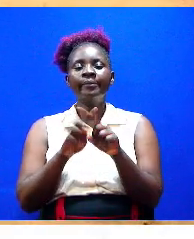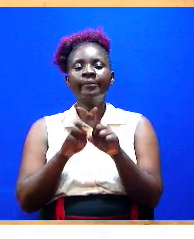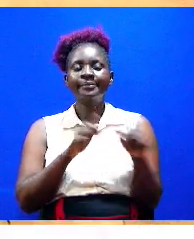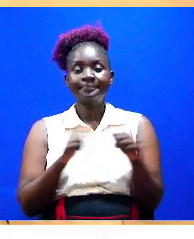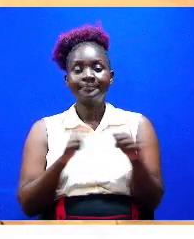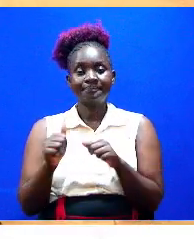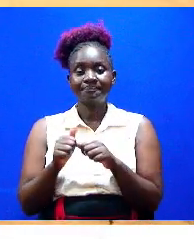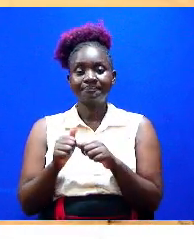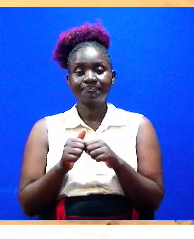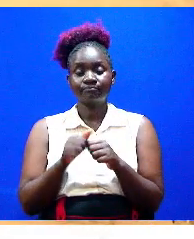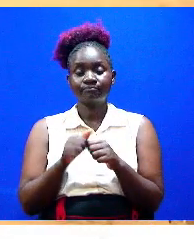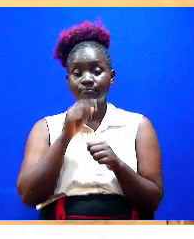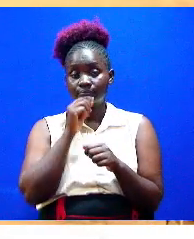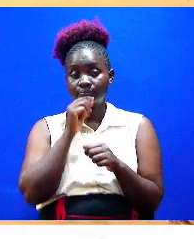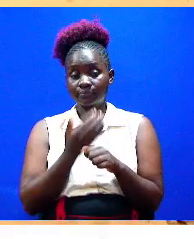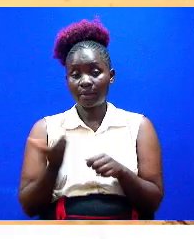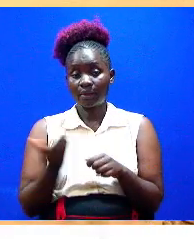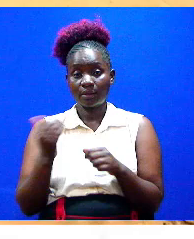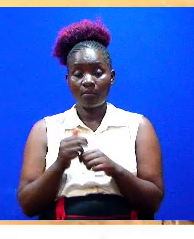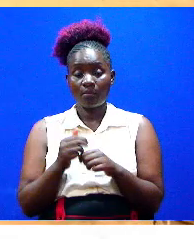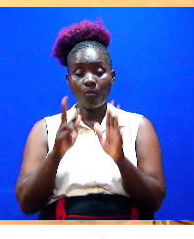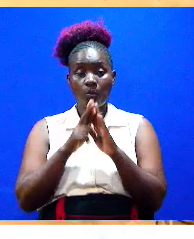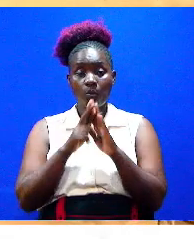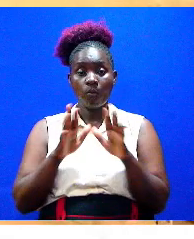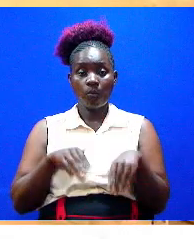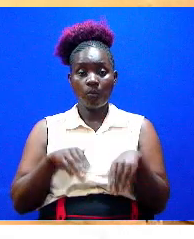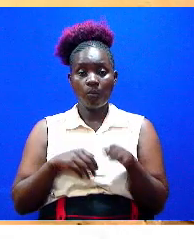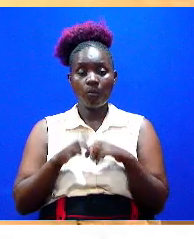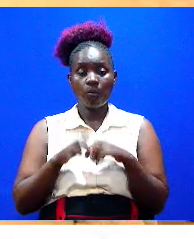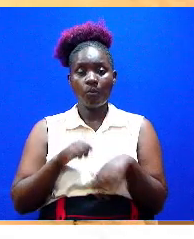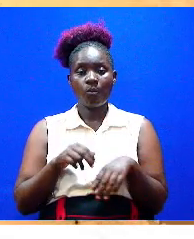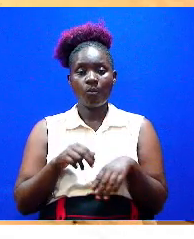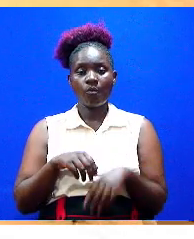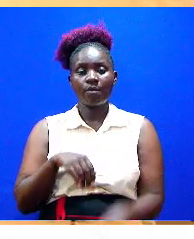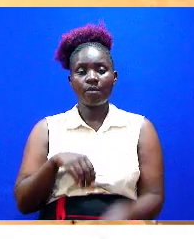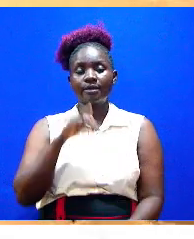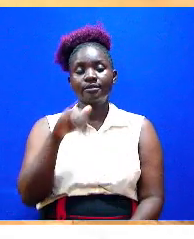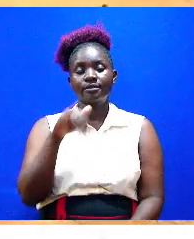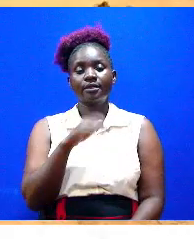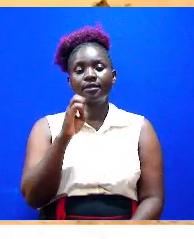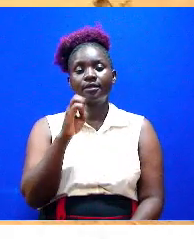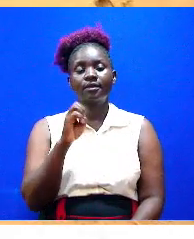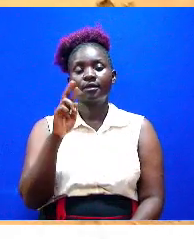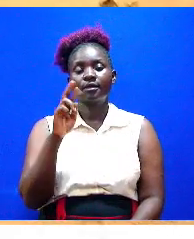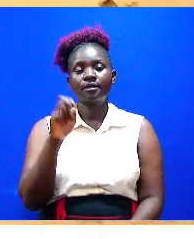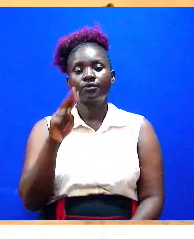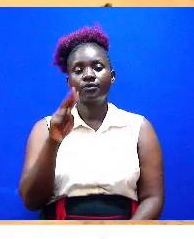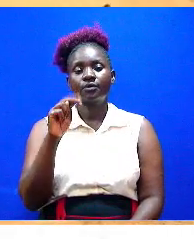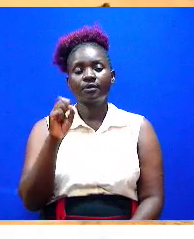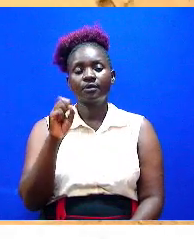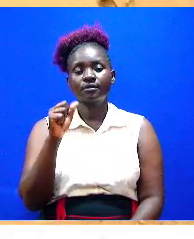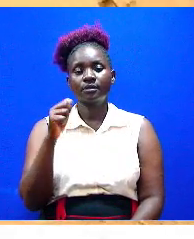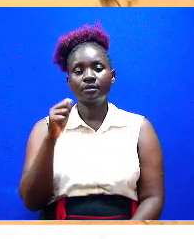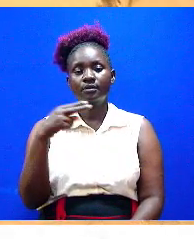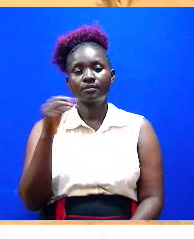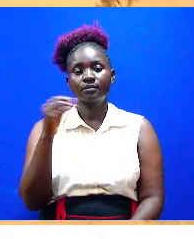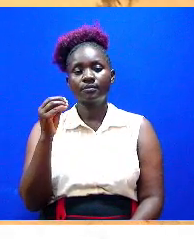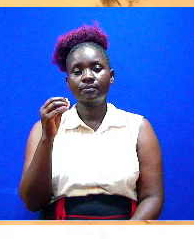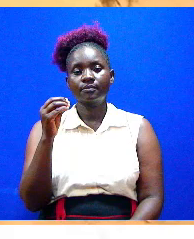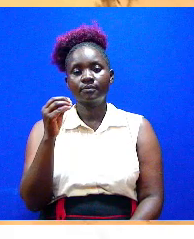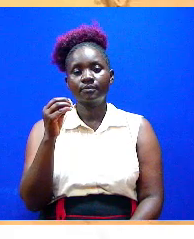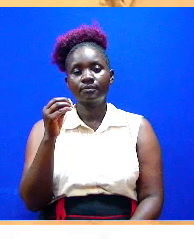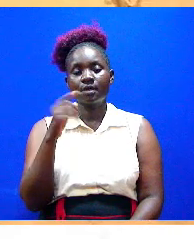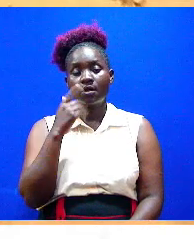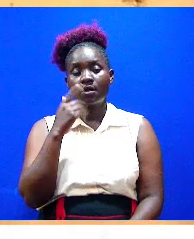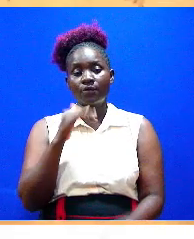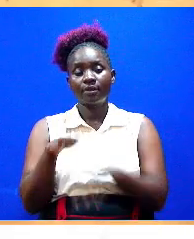mwane ndaga wime nirebu ya Nyamira County Yerusa Mumanyi Wale kuigwe vile revi wa kitoku hata vya wana wala hile vami